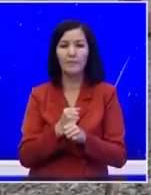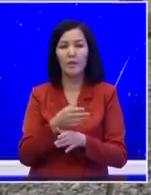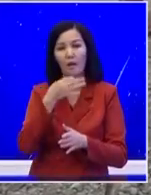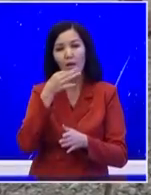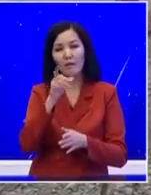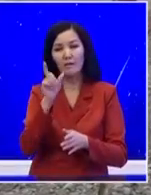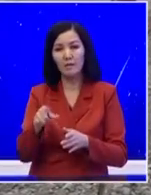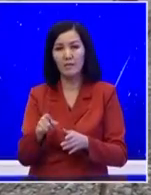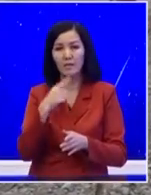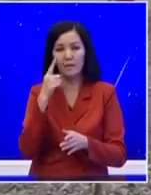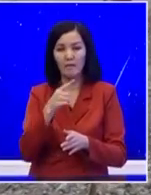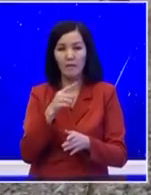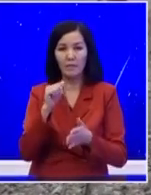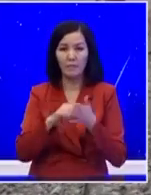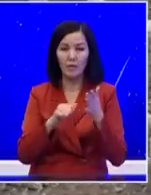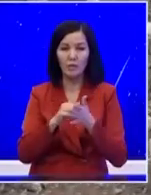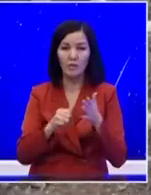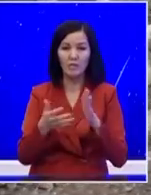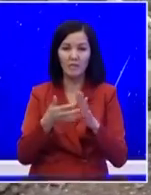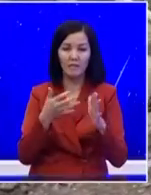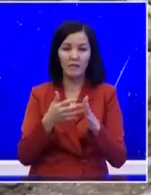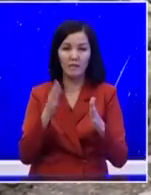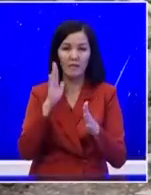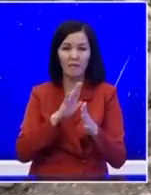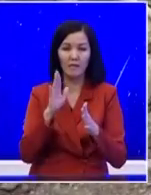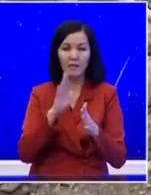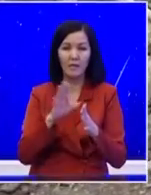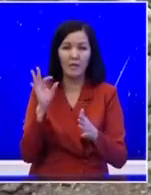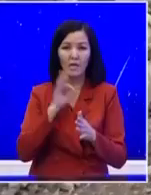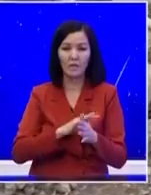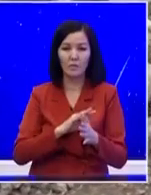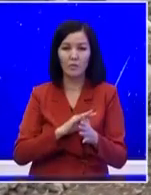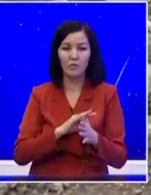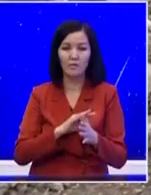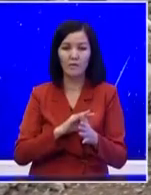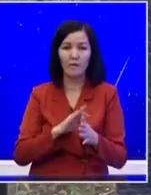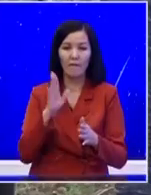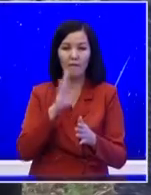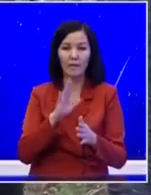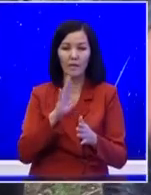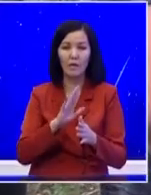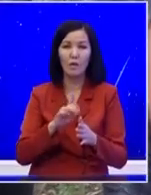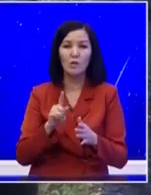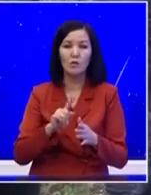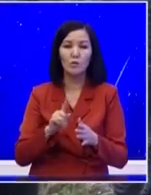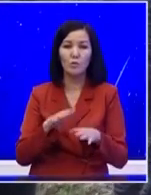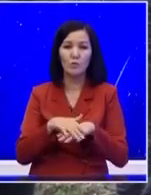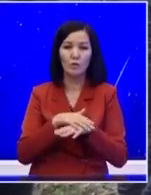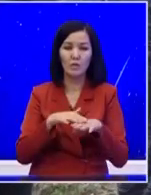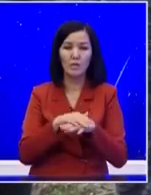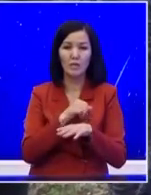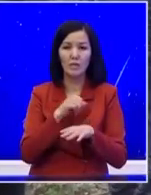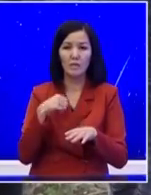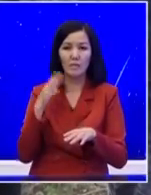лица говорят, что одна из причин дефицита воды – нерациональное использование водного потенциала. Уверяют, что жители питьевой водой